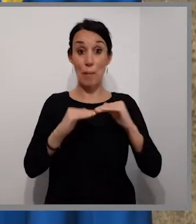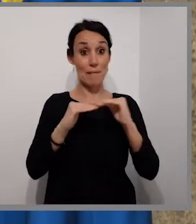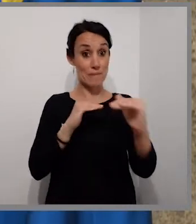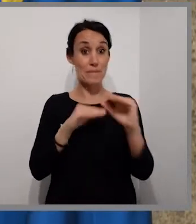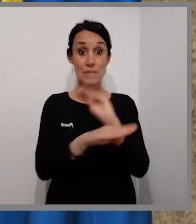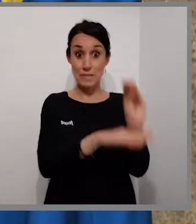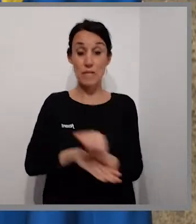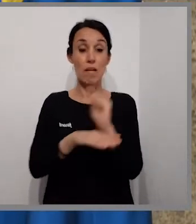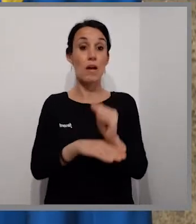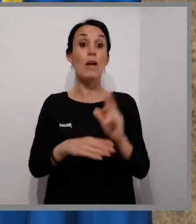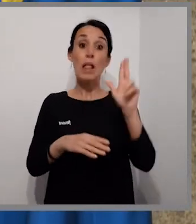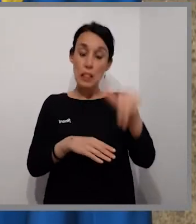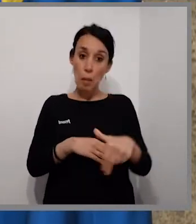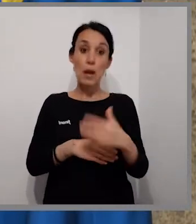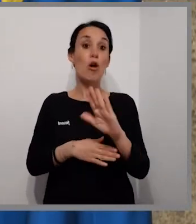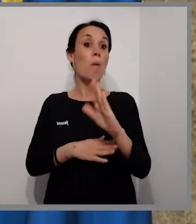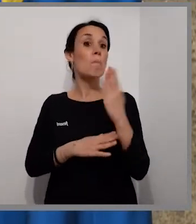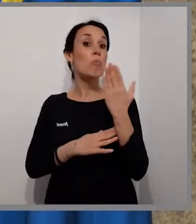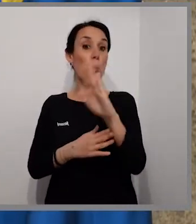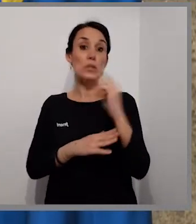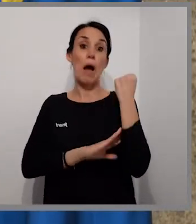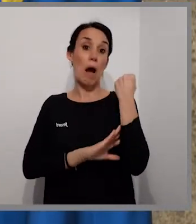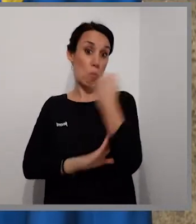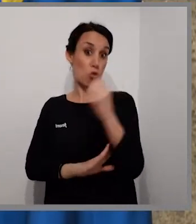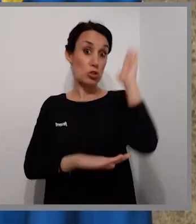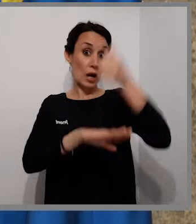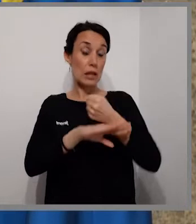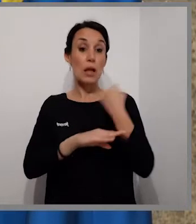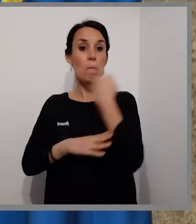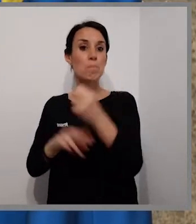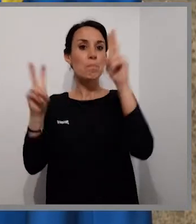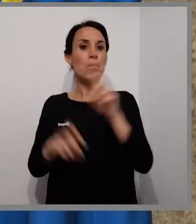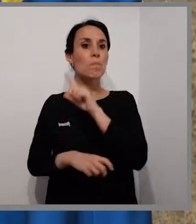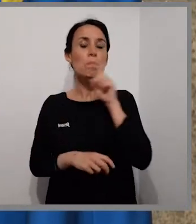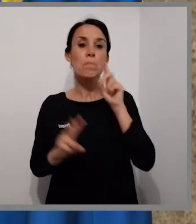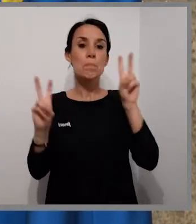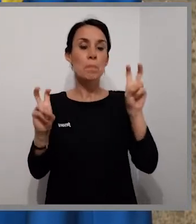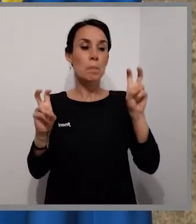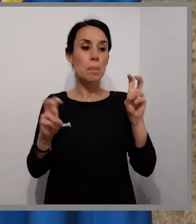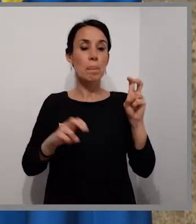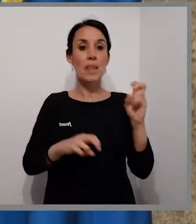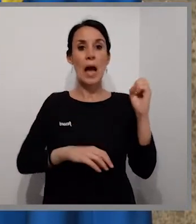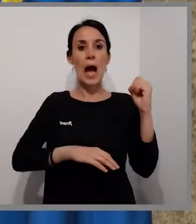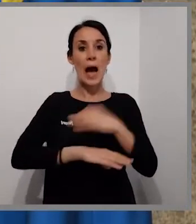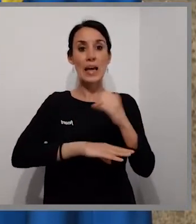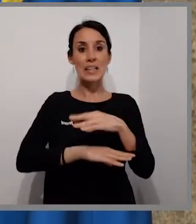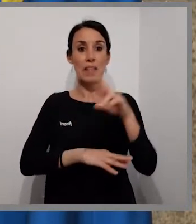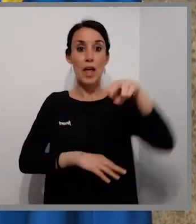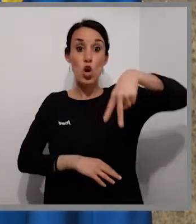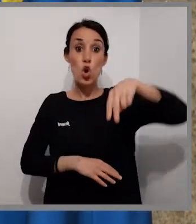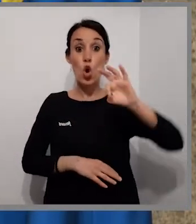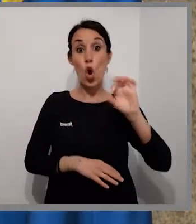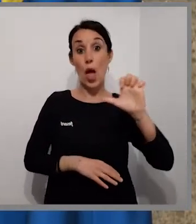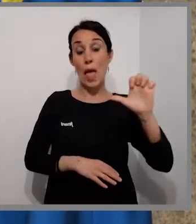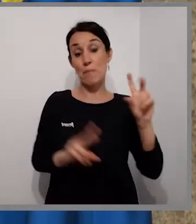També he considerat una bona proposta i hem recolzat des de la Generalitat allò que s'anomenen les arques de Noé, que per